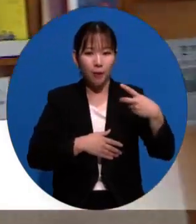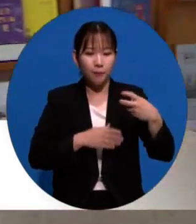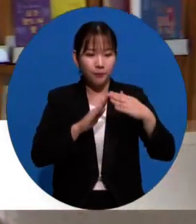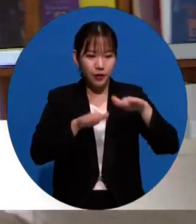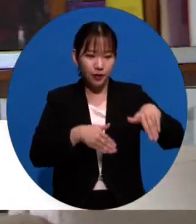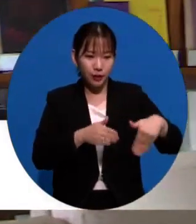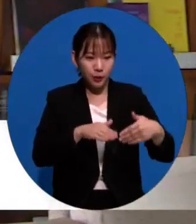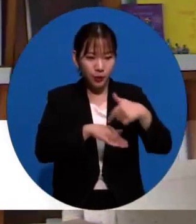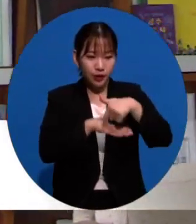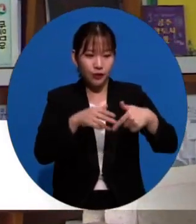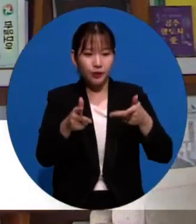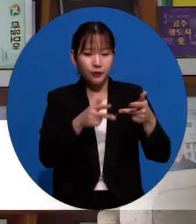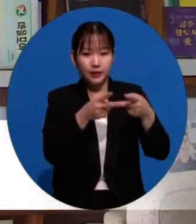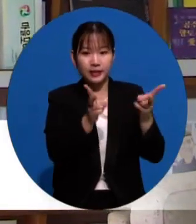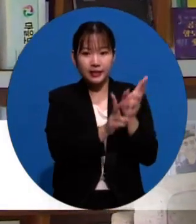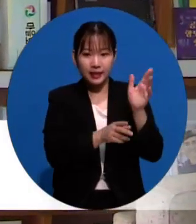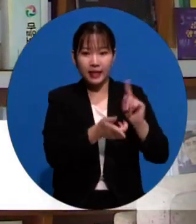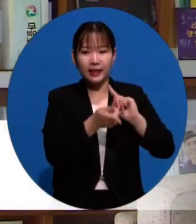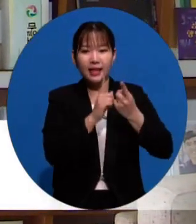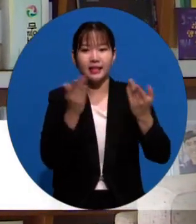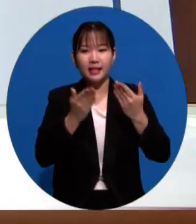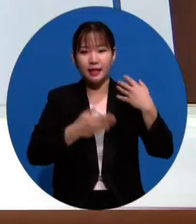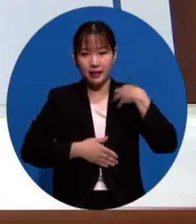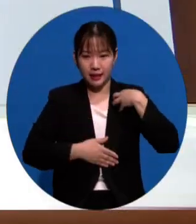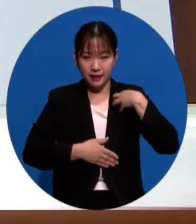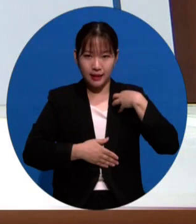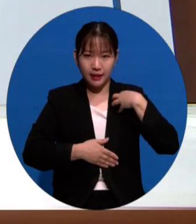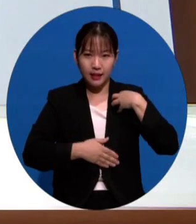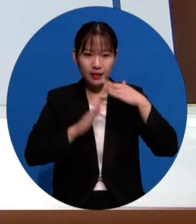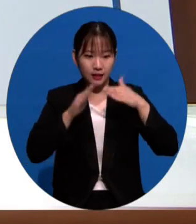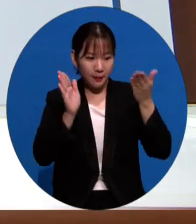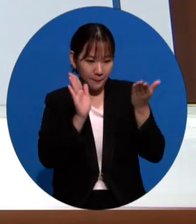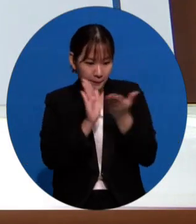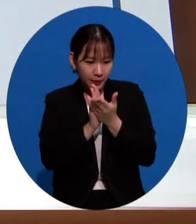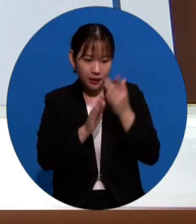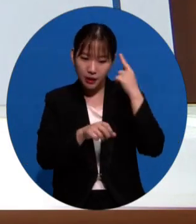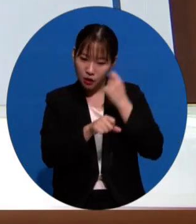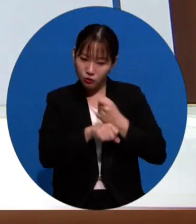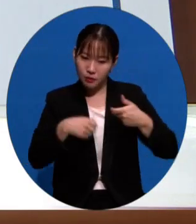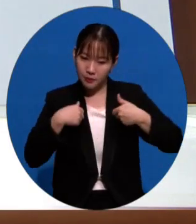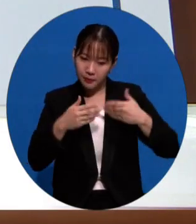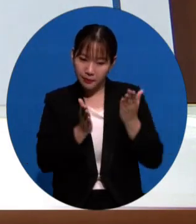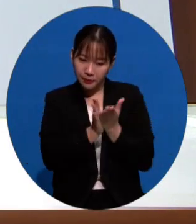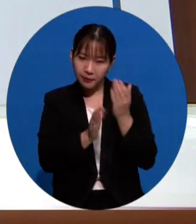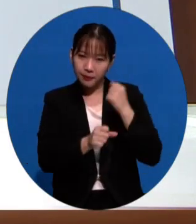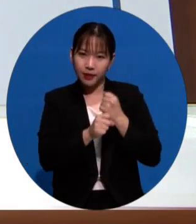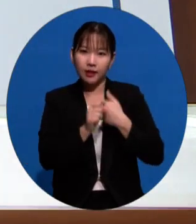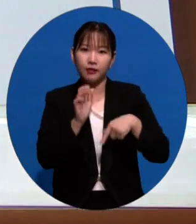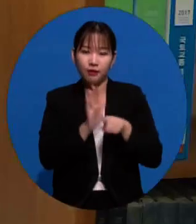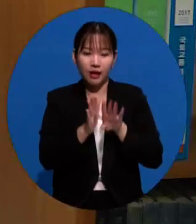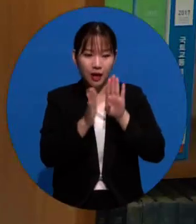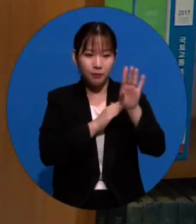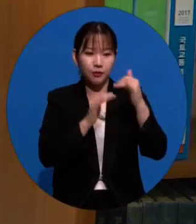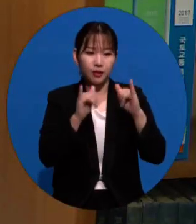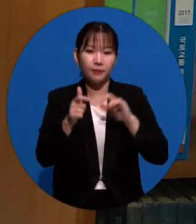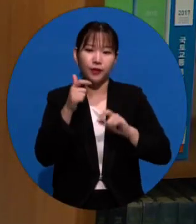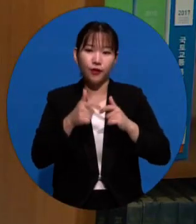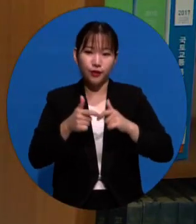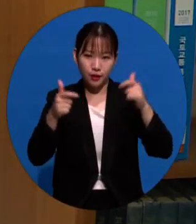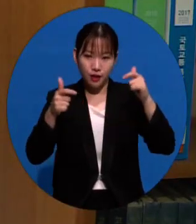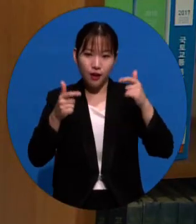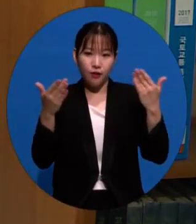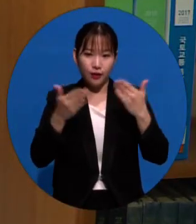기획조정실장의 원장 직무 대행을 맡고 전남의 특화된 연구 수요의 대응하기 위해 앞으로 인력충원을